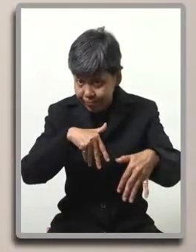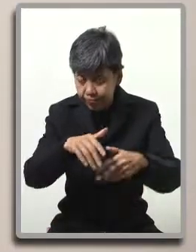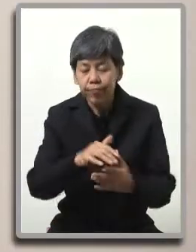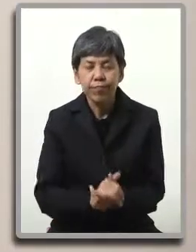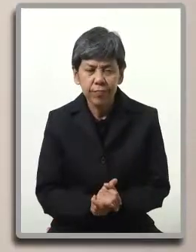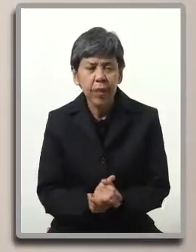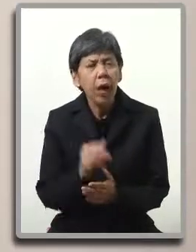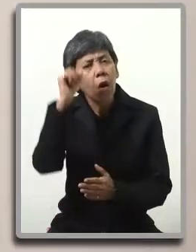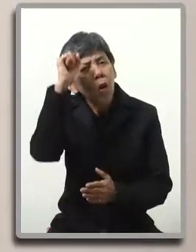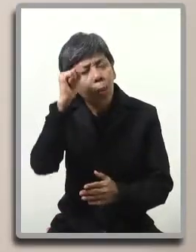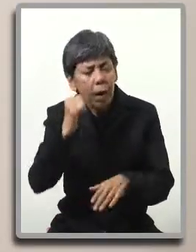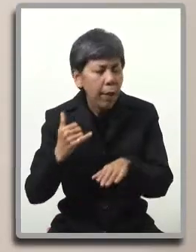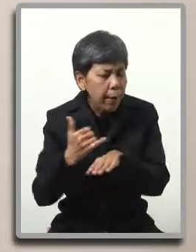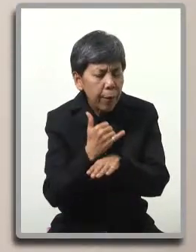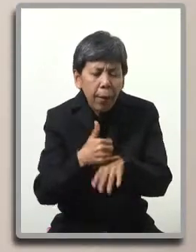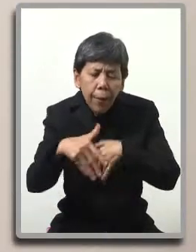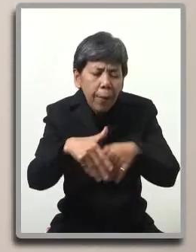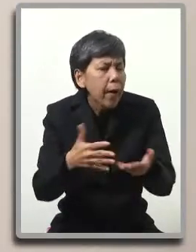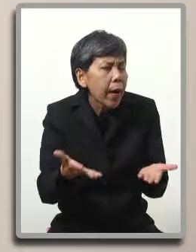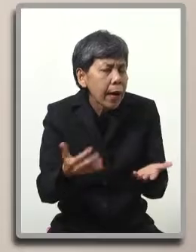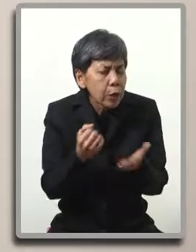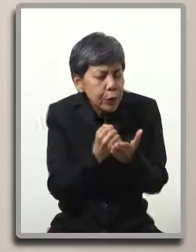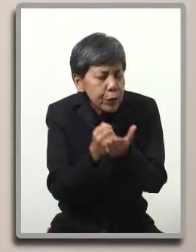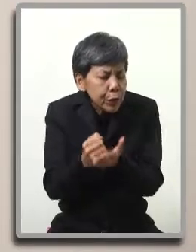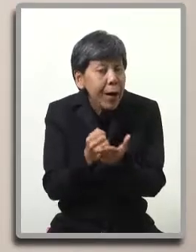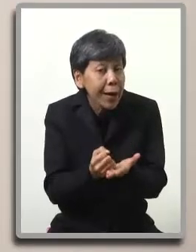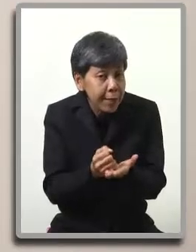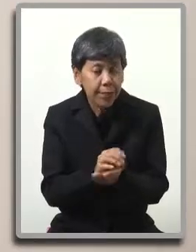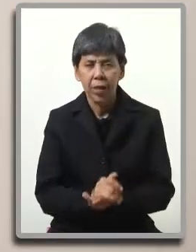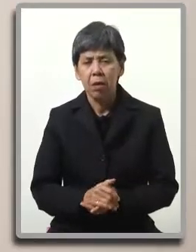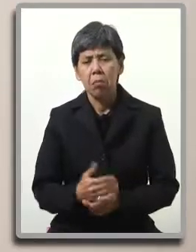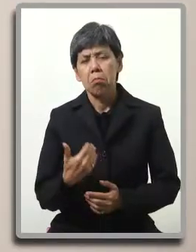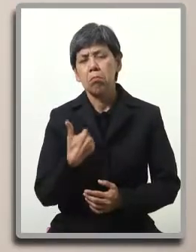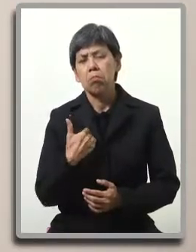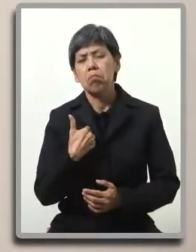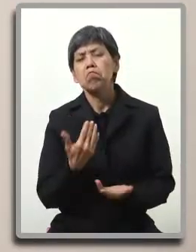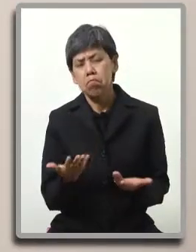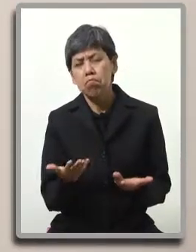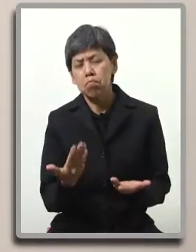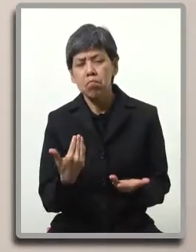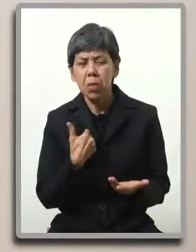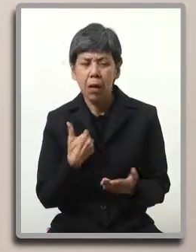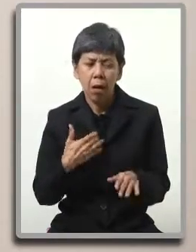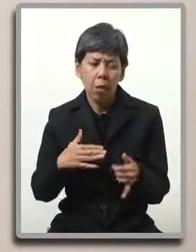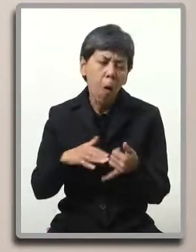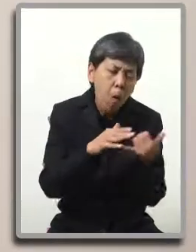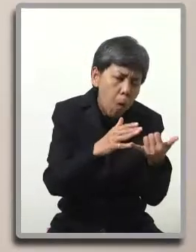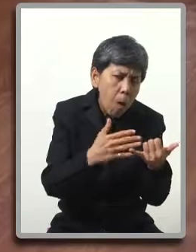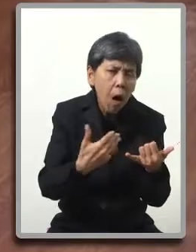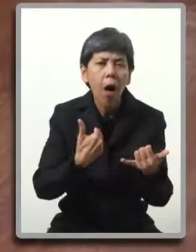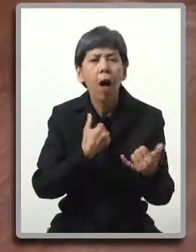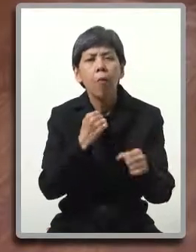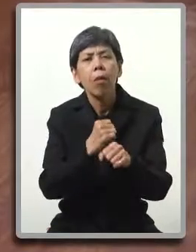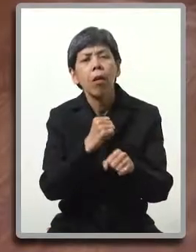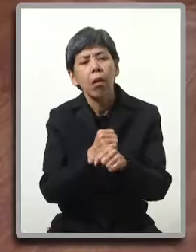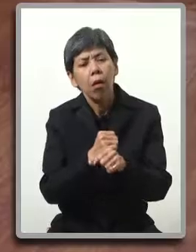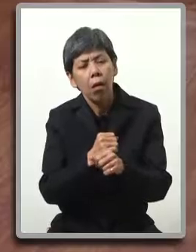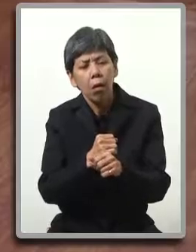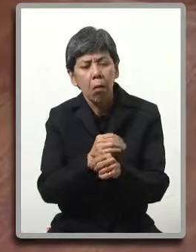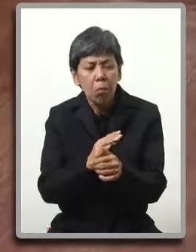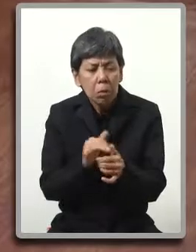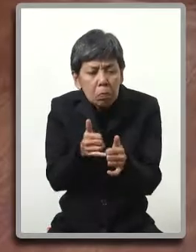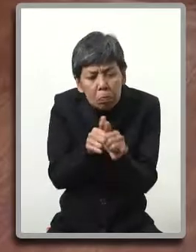นนะแน่นอนแล้วผู้โดยสารเนี่ยท่านจะดูแลอย่างเต็มที่ที่สุดแล้วนะแต่มันก็มีความเสี่ยงมีอุบัติเหตุที่อาจจะเกิดขึ้นได้